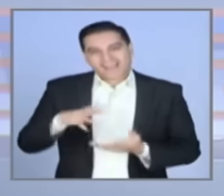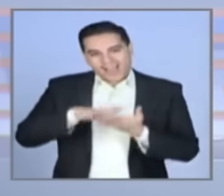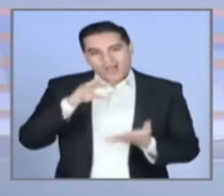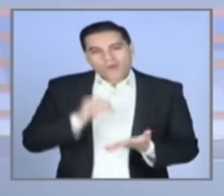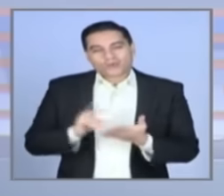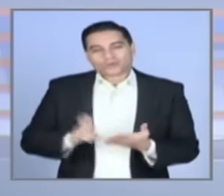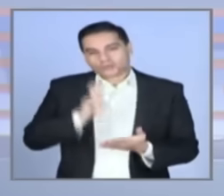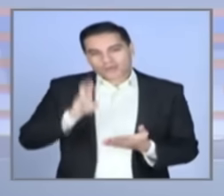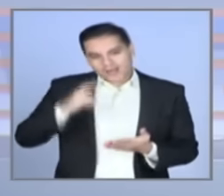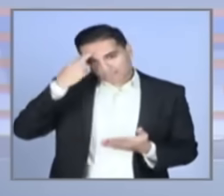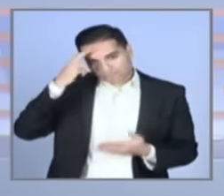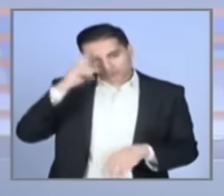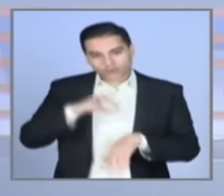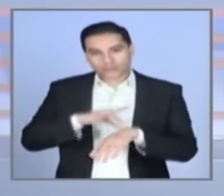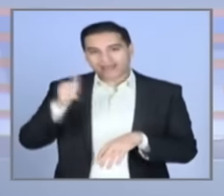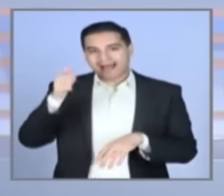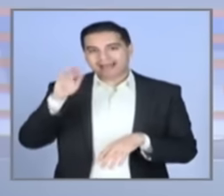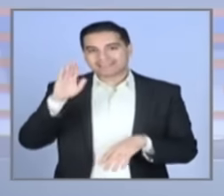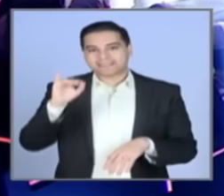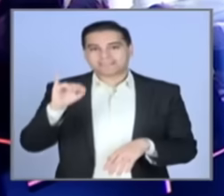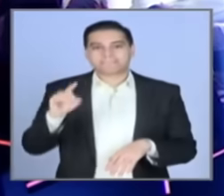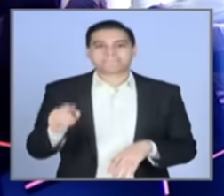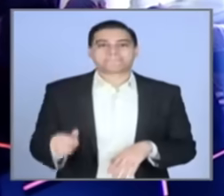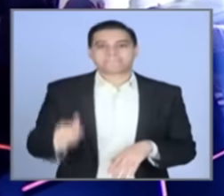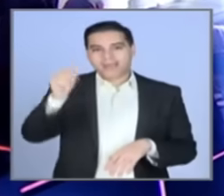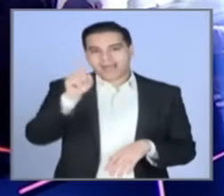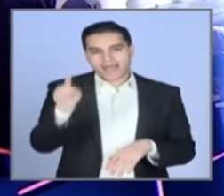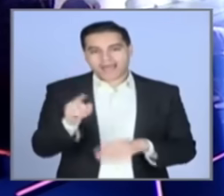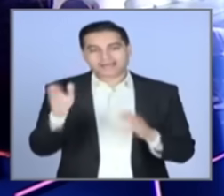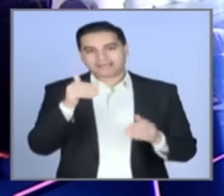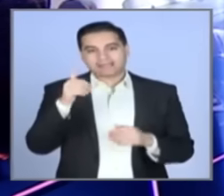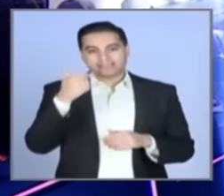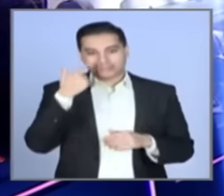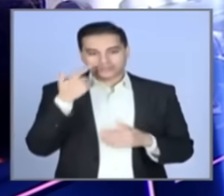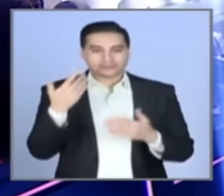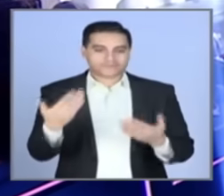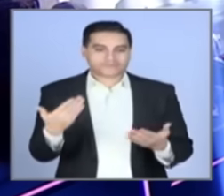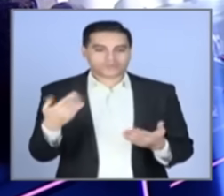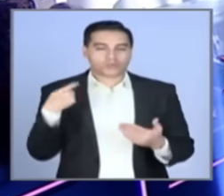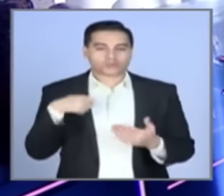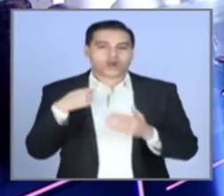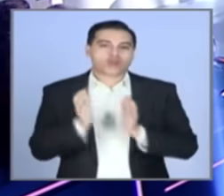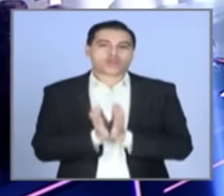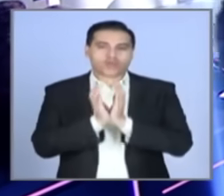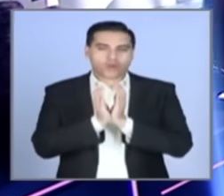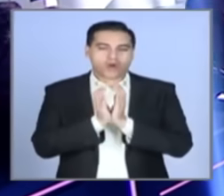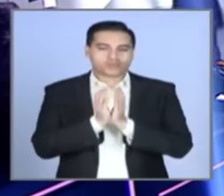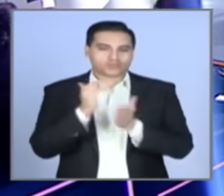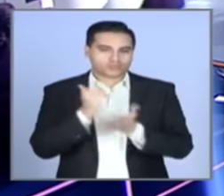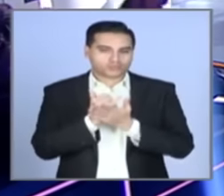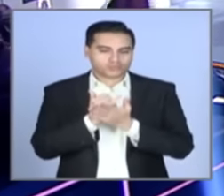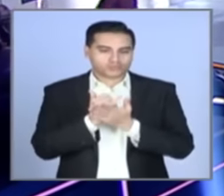أول سؤال دكتورة أسماء إسماعيل. فضلي يا دكتورة. من وزارة التضامن